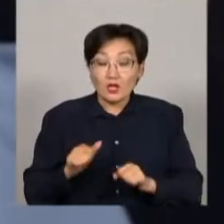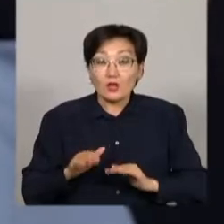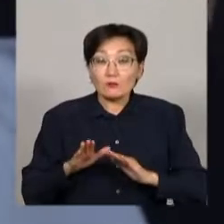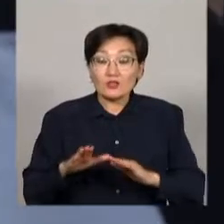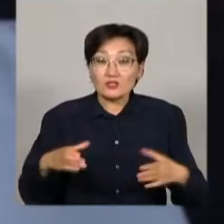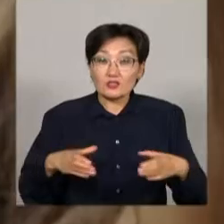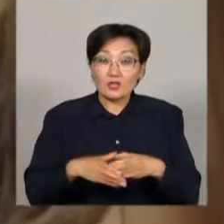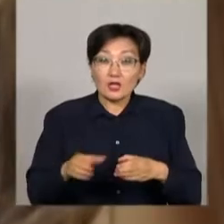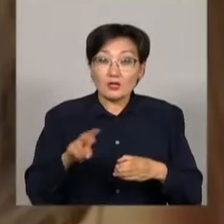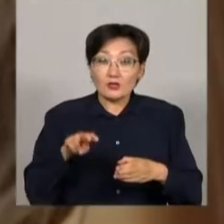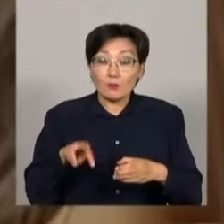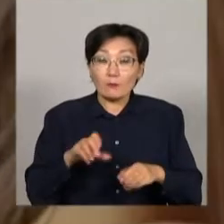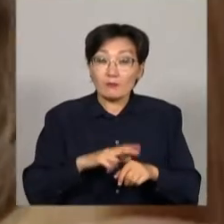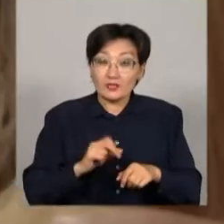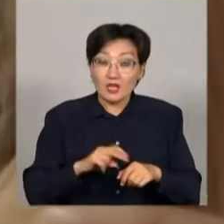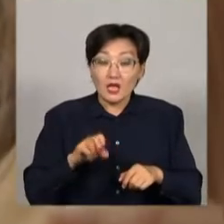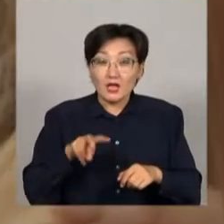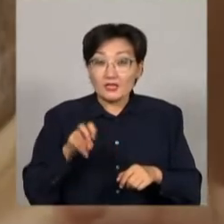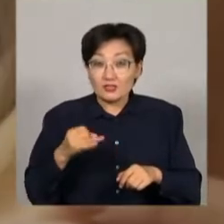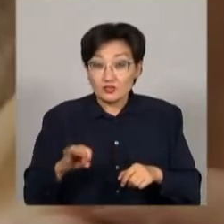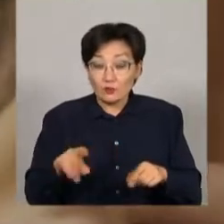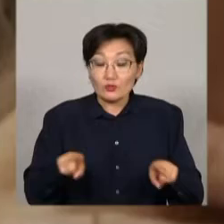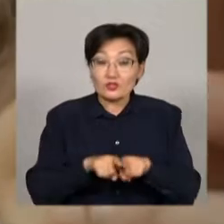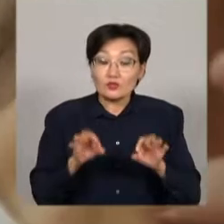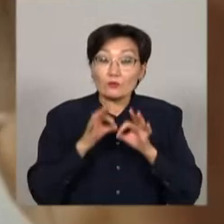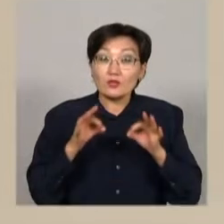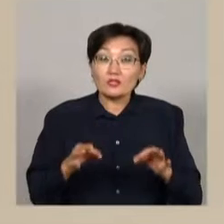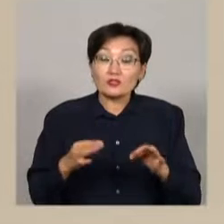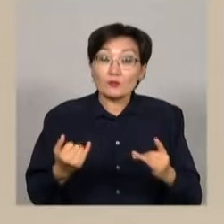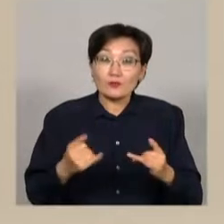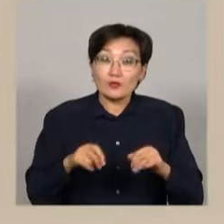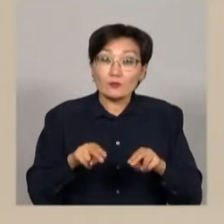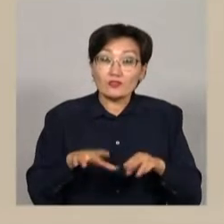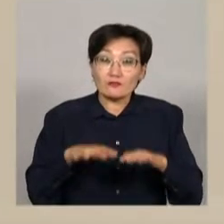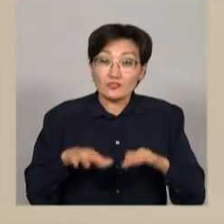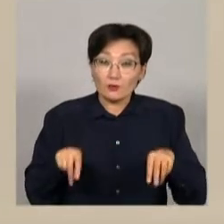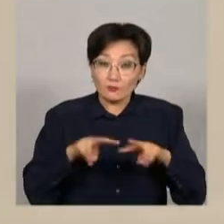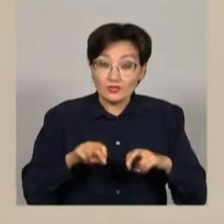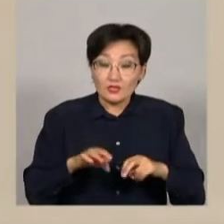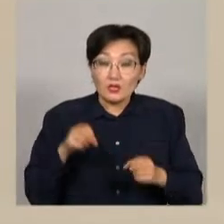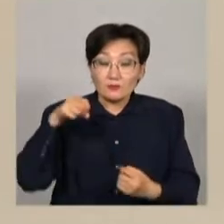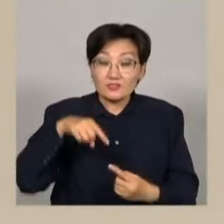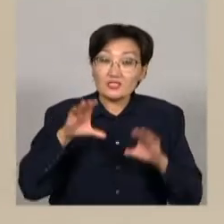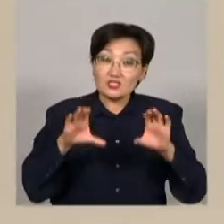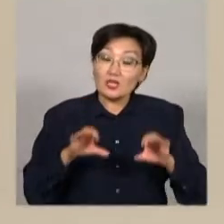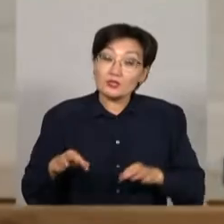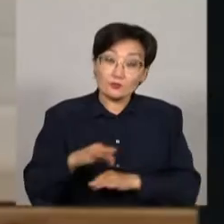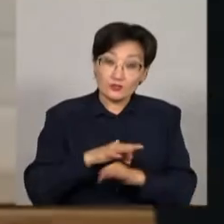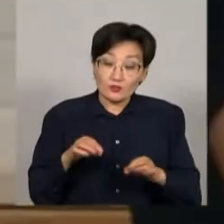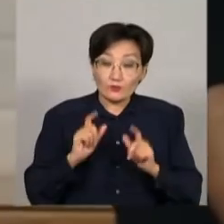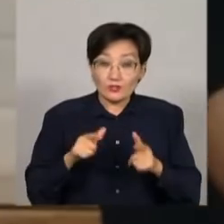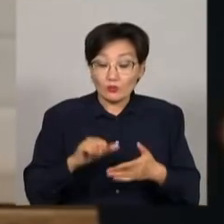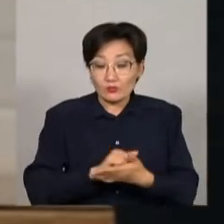комитета адмполиции Алексей Милюк. Он также сообщил, что сейчас в парламенте рассматривается соответствующий законопроект.